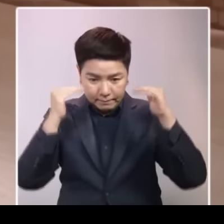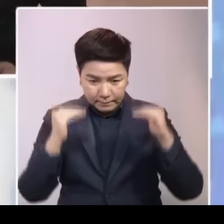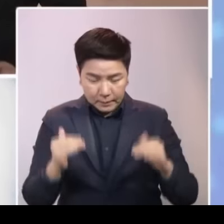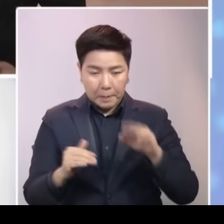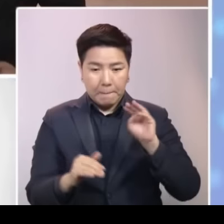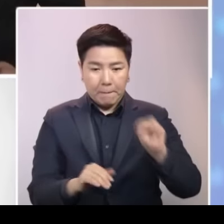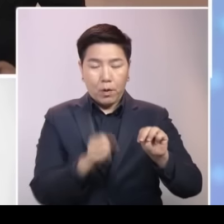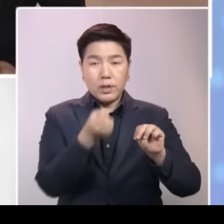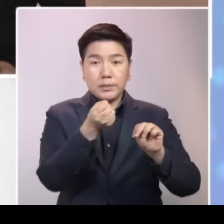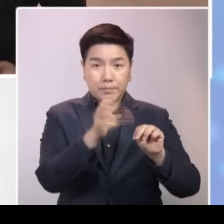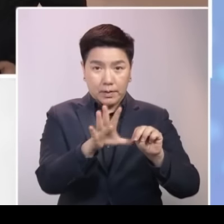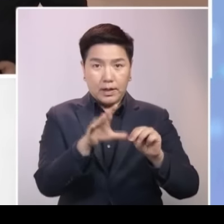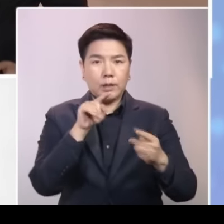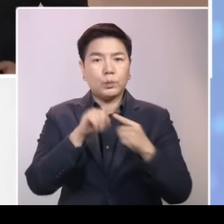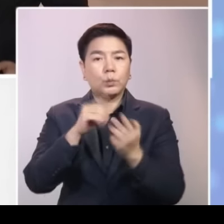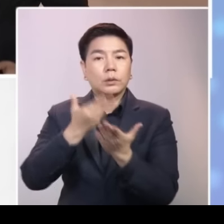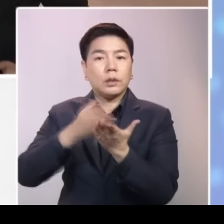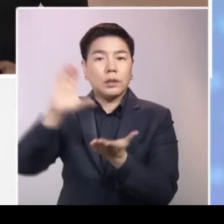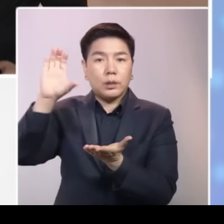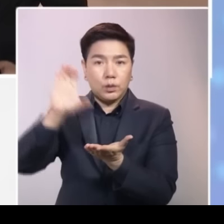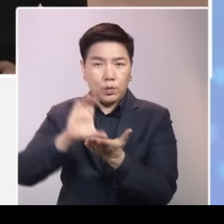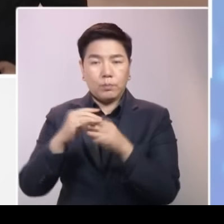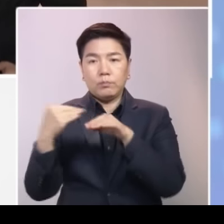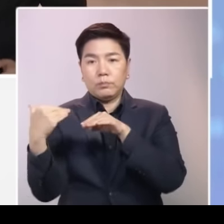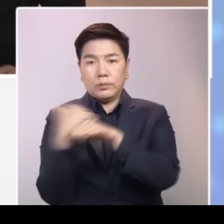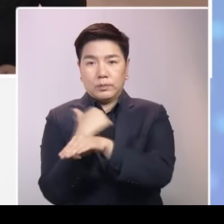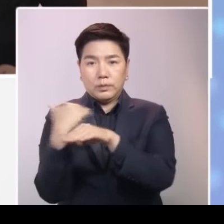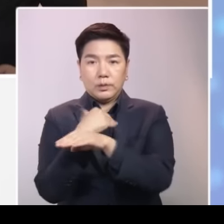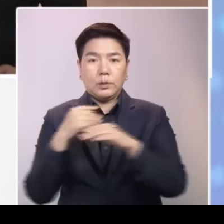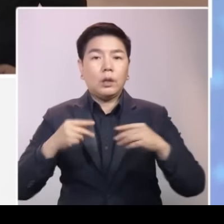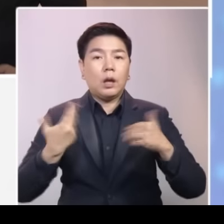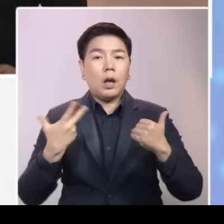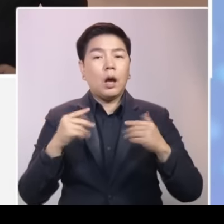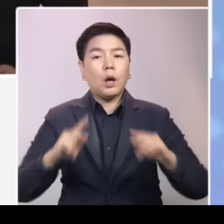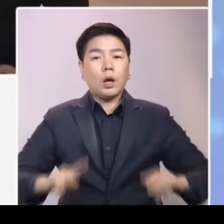ภิปรายมาตรา15ซึ่งเป็นงบในส่วนของกระทรวงคมนาคมค่ะคุณณภัทรคุณกุลธิดาคะ